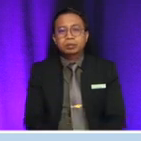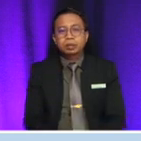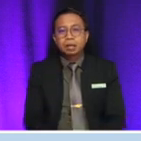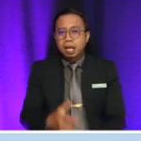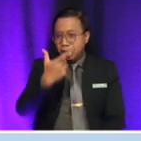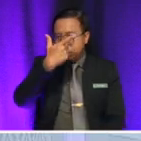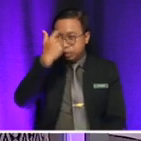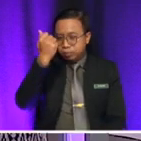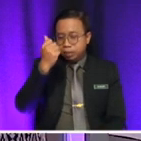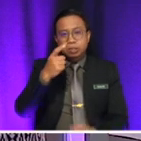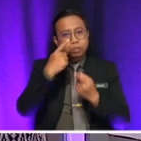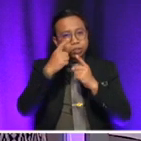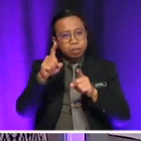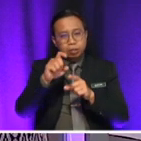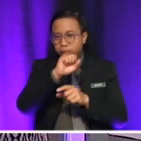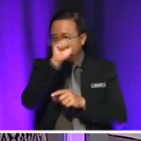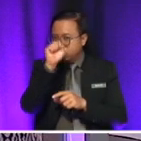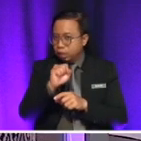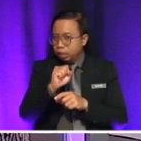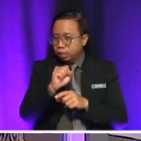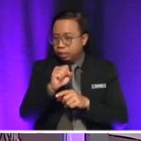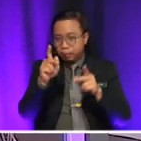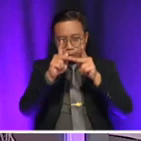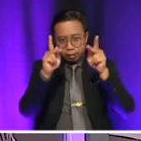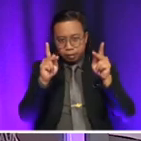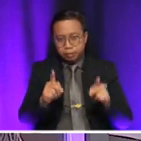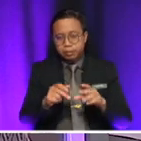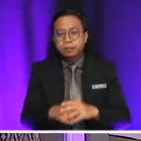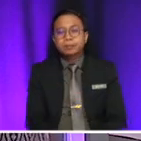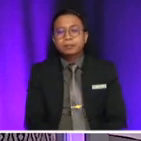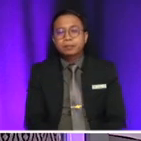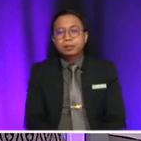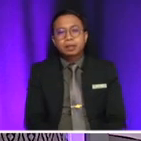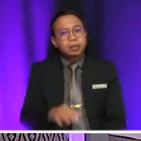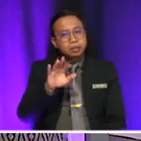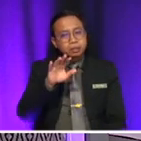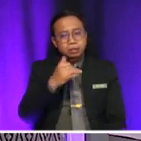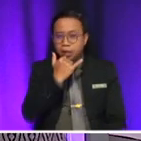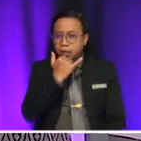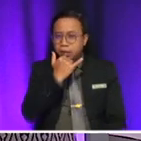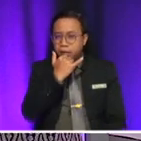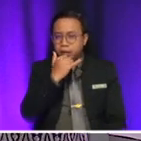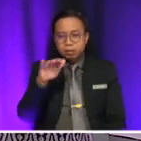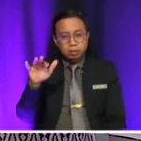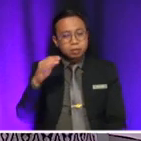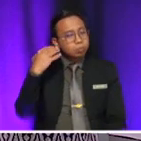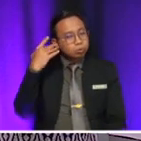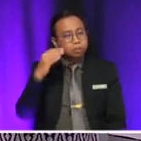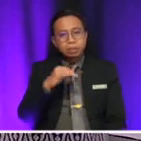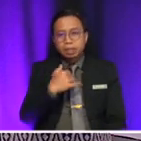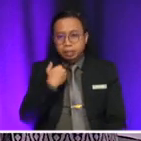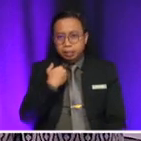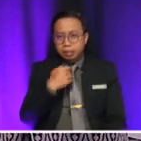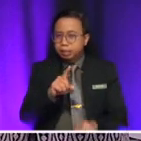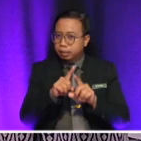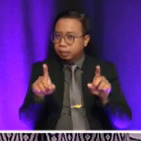untuk menjawab soal lampu pedesaan kalau masa awal tadi Kalau Irfan salah bunyi ada nih ada tapi